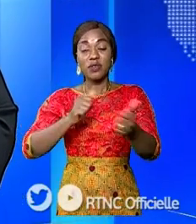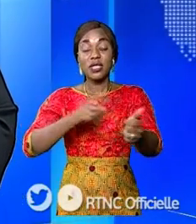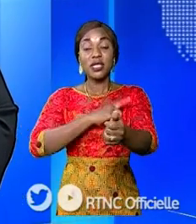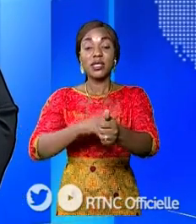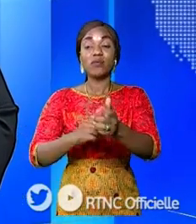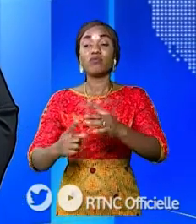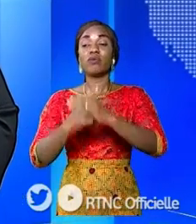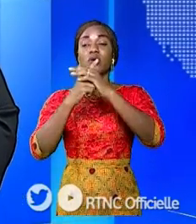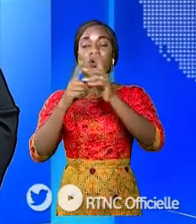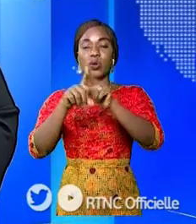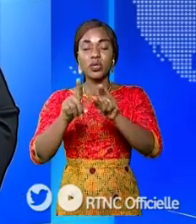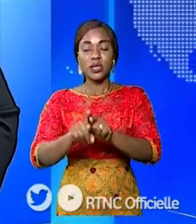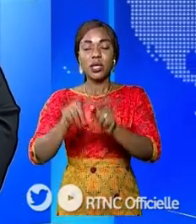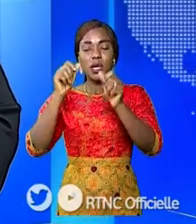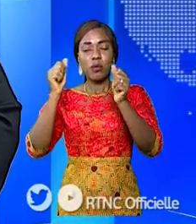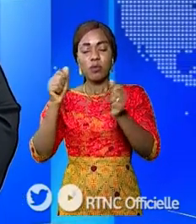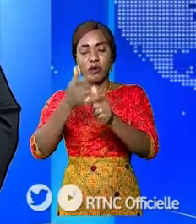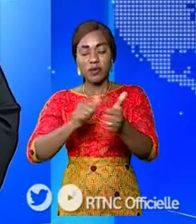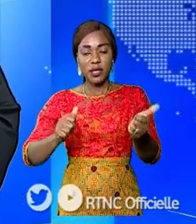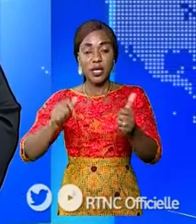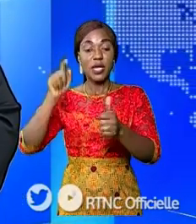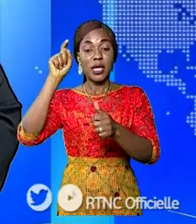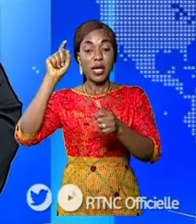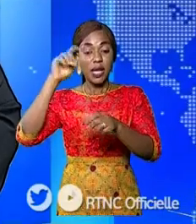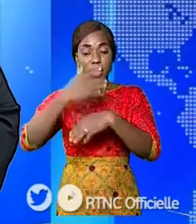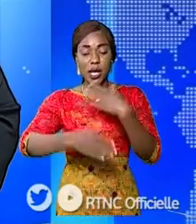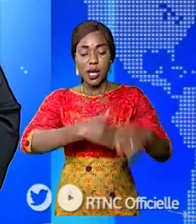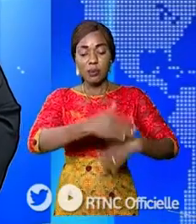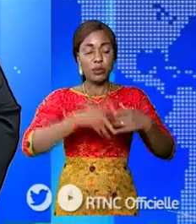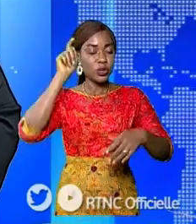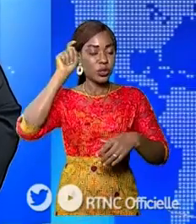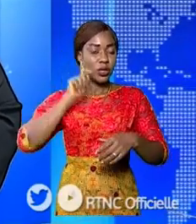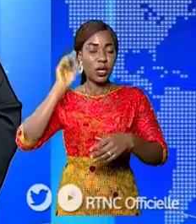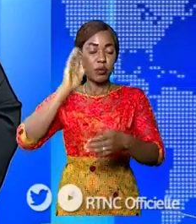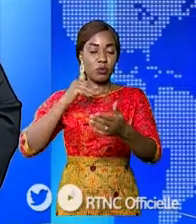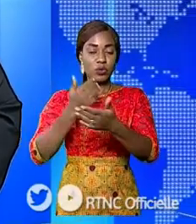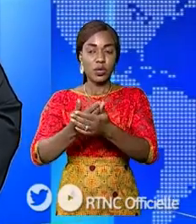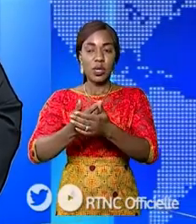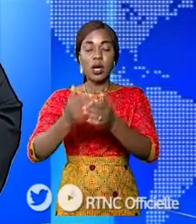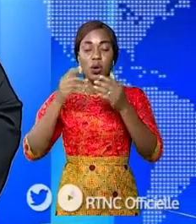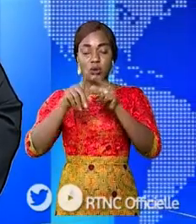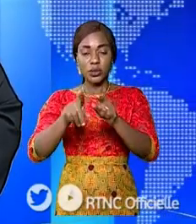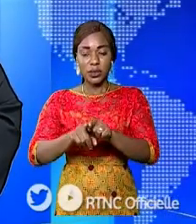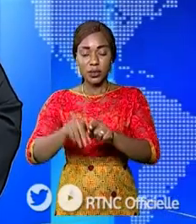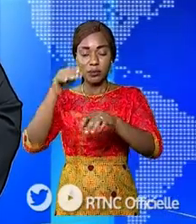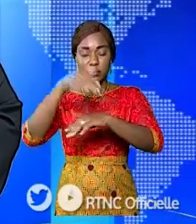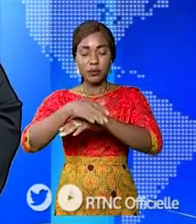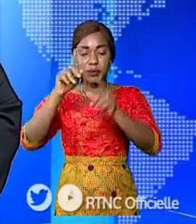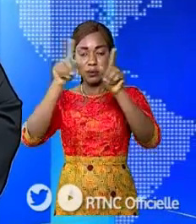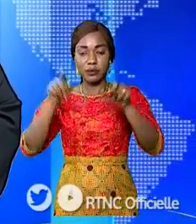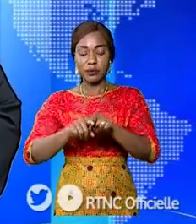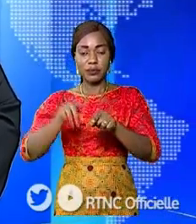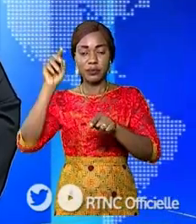surtout les risques des rapports sexuels non protégés. Bonsoir, bienvenue dans ce journal, la grande édition de la soirée sur la